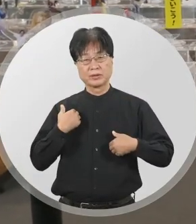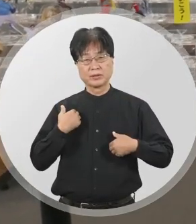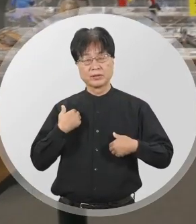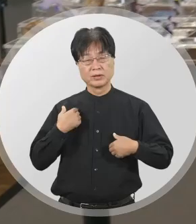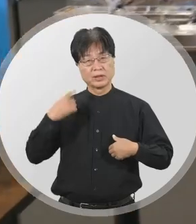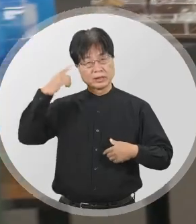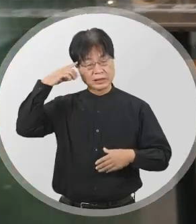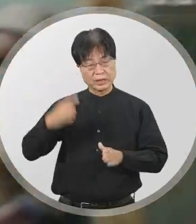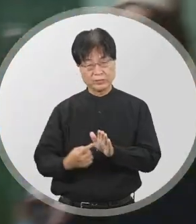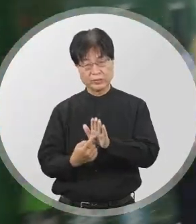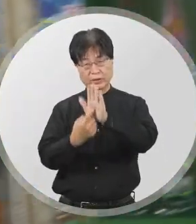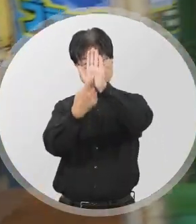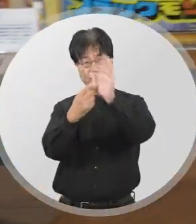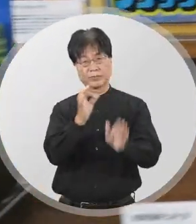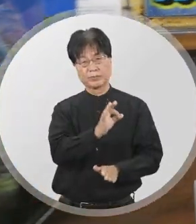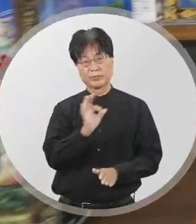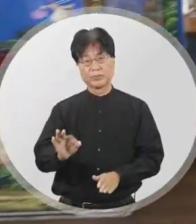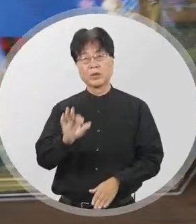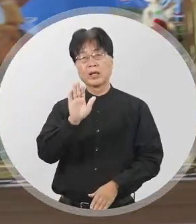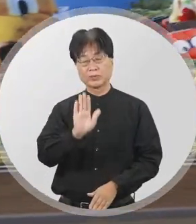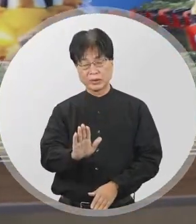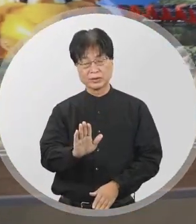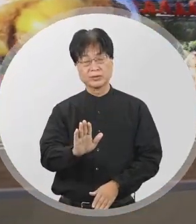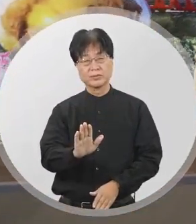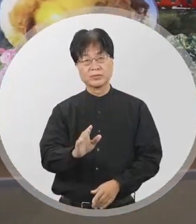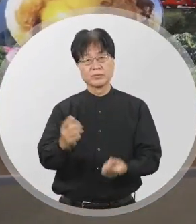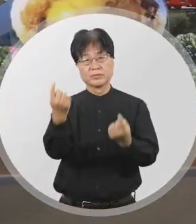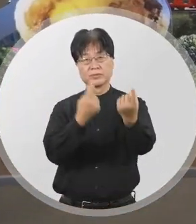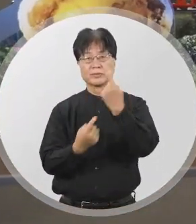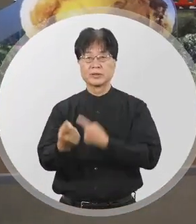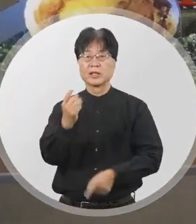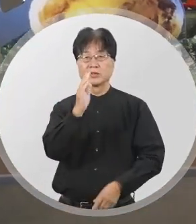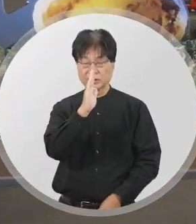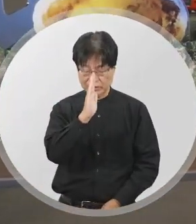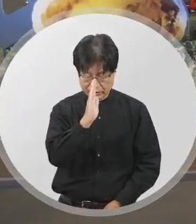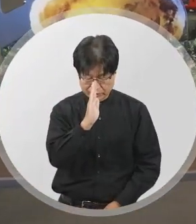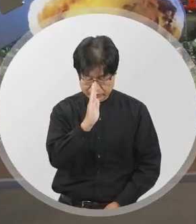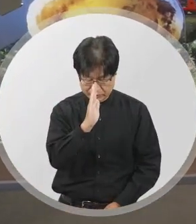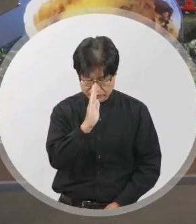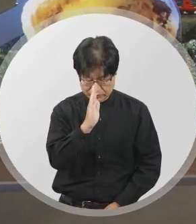。佐賀の名産を使った立体作品も展示中。ぜひお越しください。